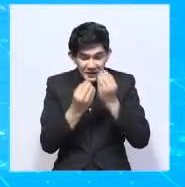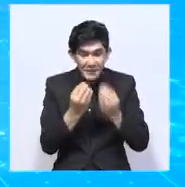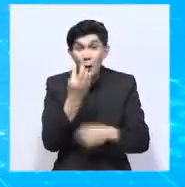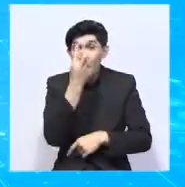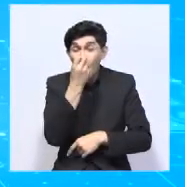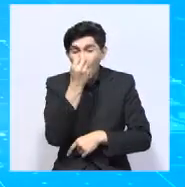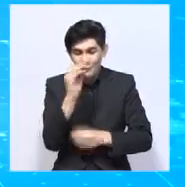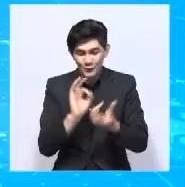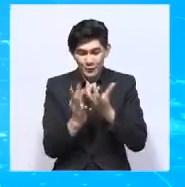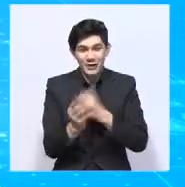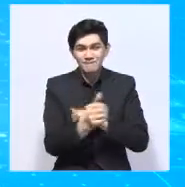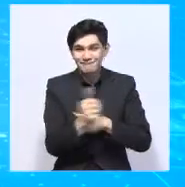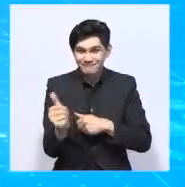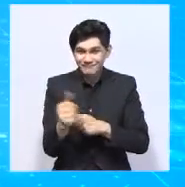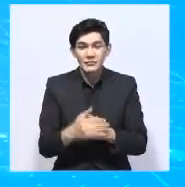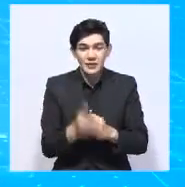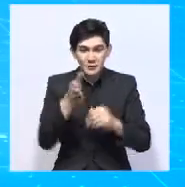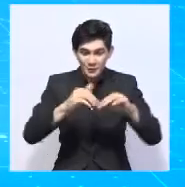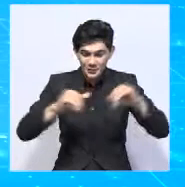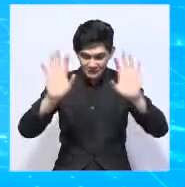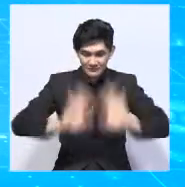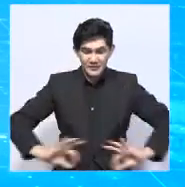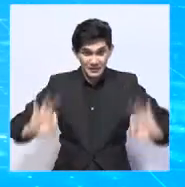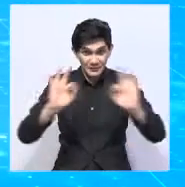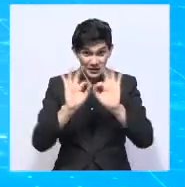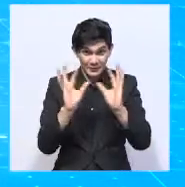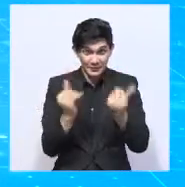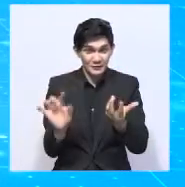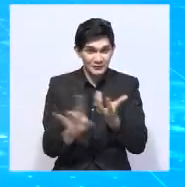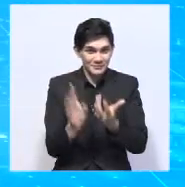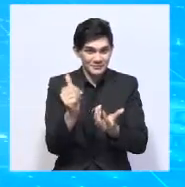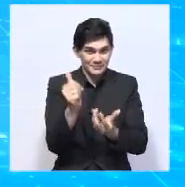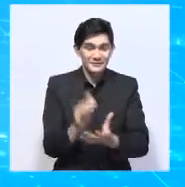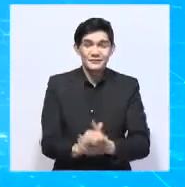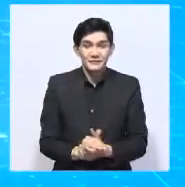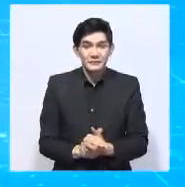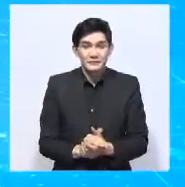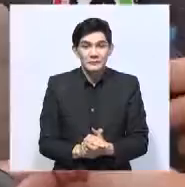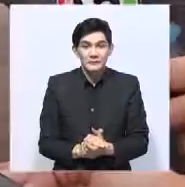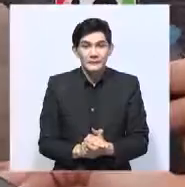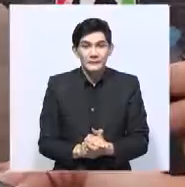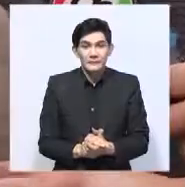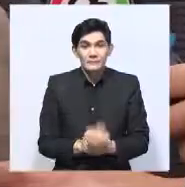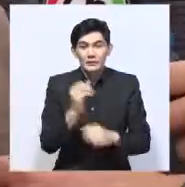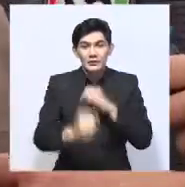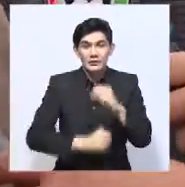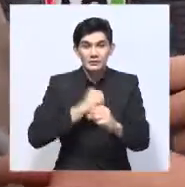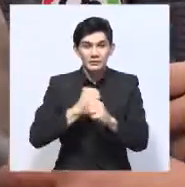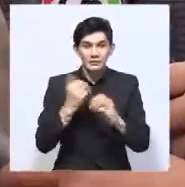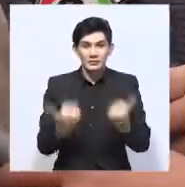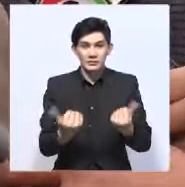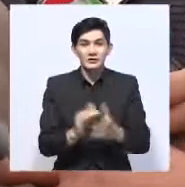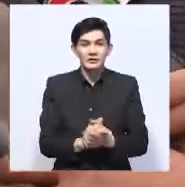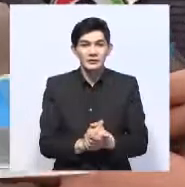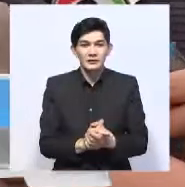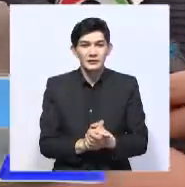ผลไม้ที่ได้คุณภาพโดยเฉพาะทุเรียนที่มีคุณภาพและอร่อยครับ ปีนี้